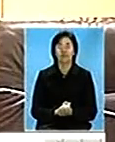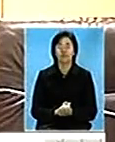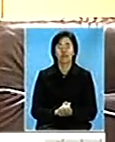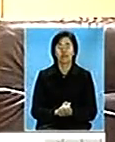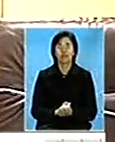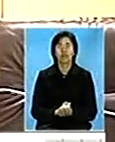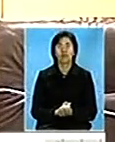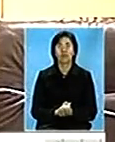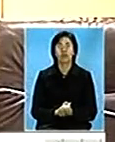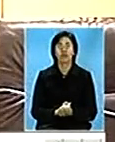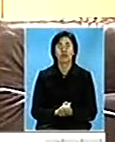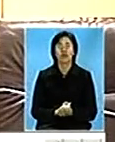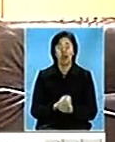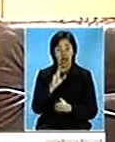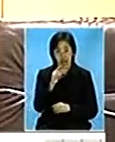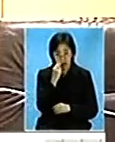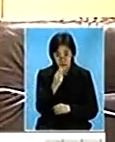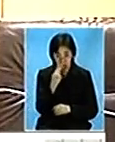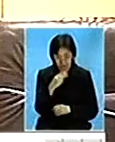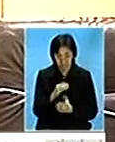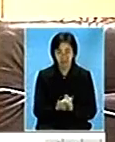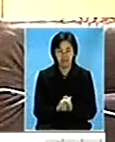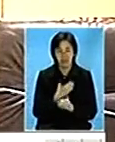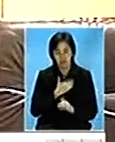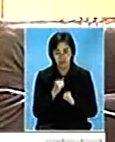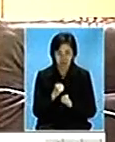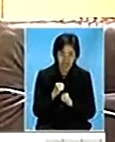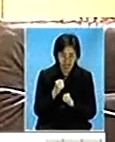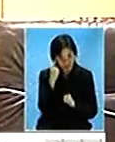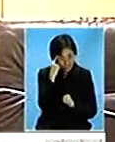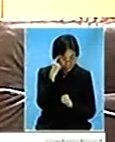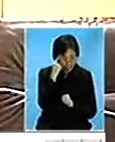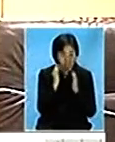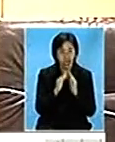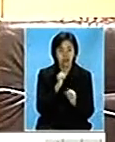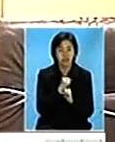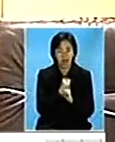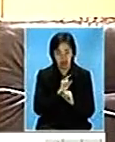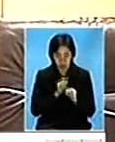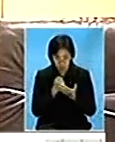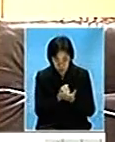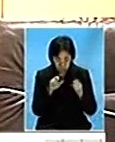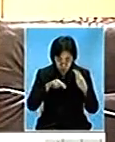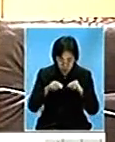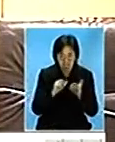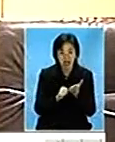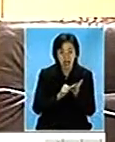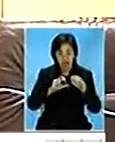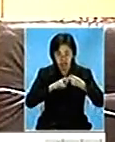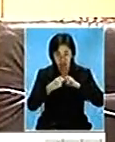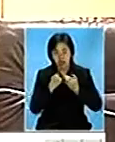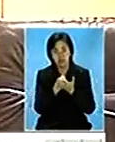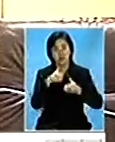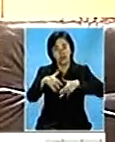พบว่าข่าวก็ได้เร่งรัดให้เจ้าหน้าที่ลงไปดูแลแก้ไขช่วยเหลือประชาช